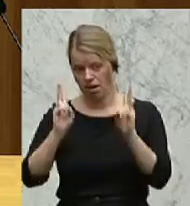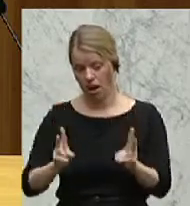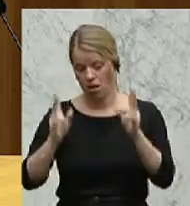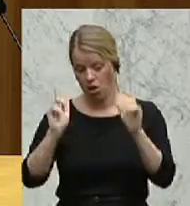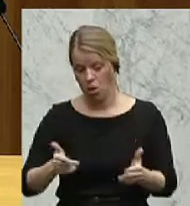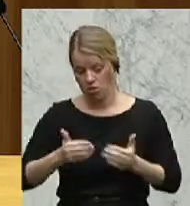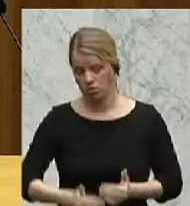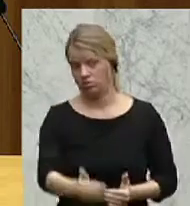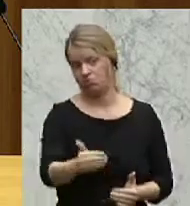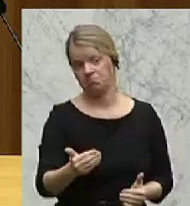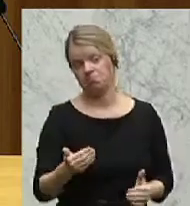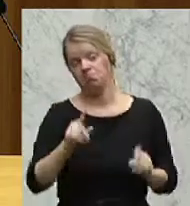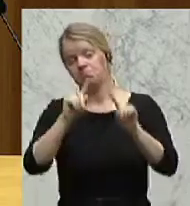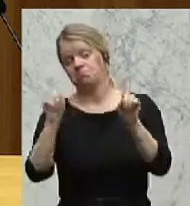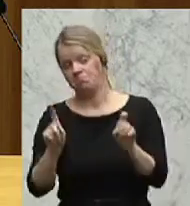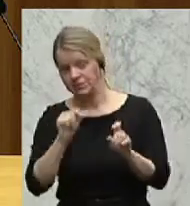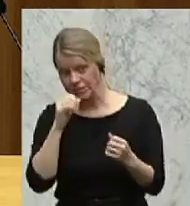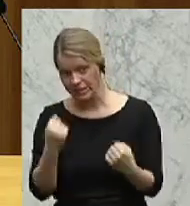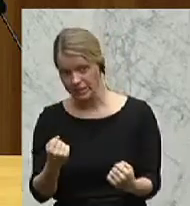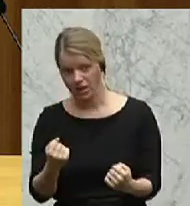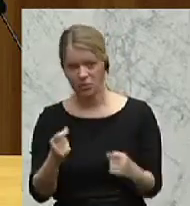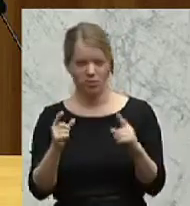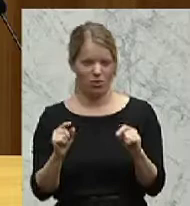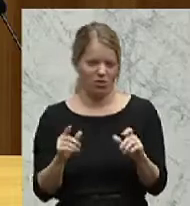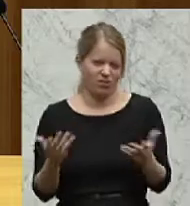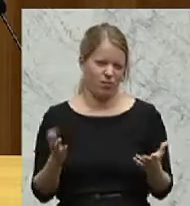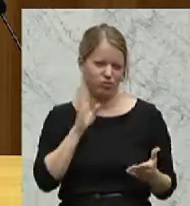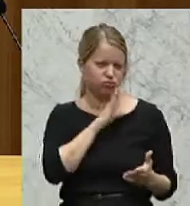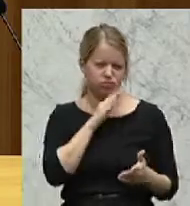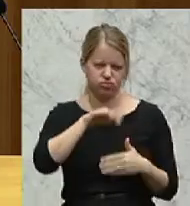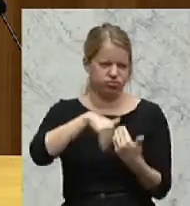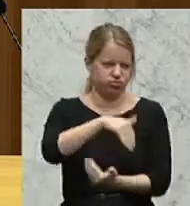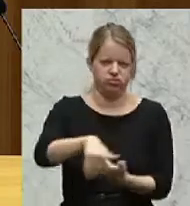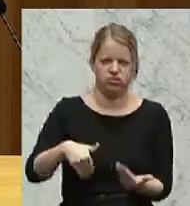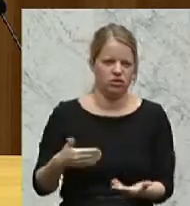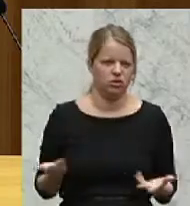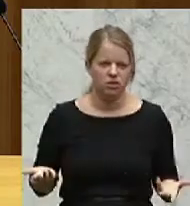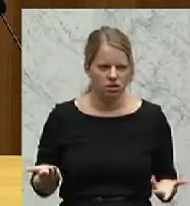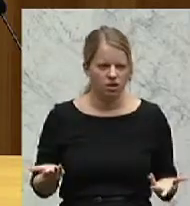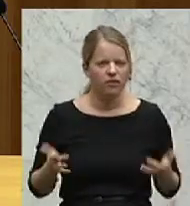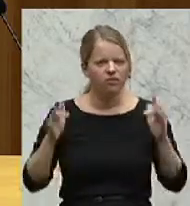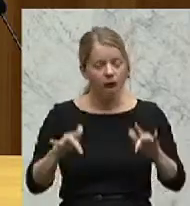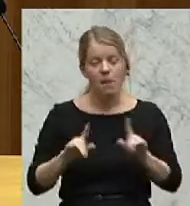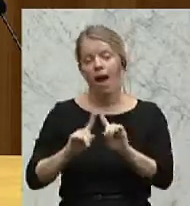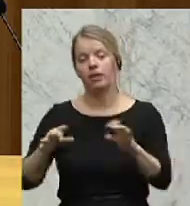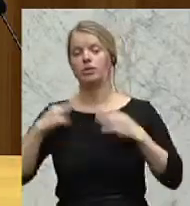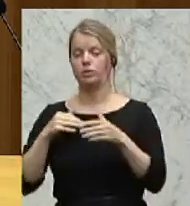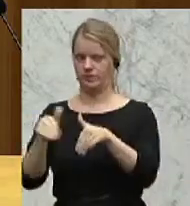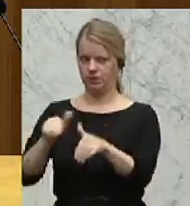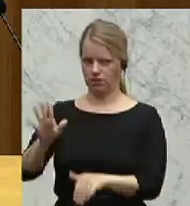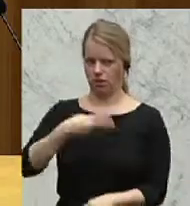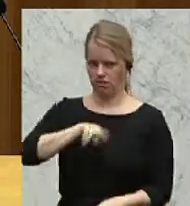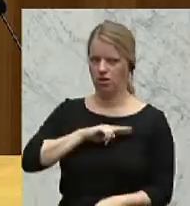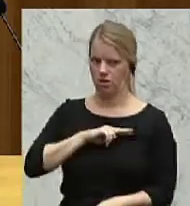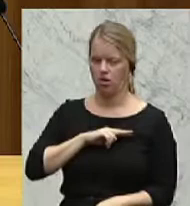das ist noch nicht sicher. Das heißt, auch das war ein Pfusch, der hier abgeliefert worden ist. Aber auch das war unter einem anderen Gesundheitsminister. Oder